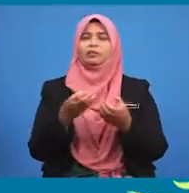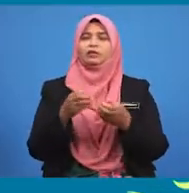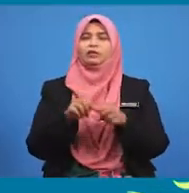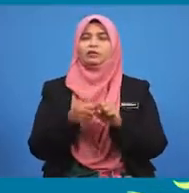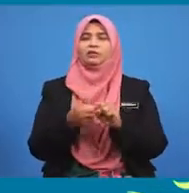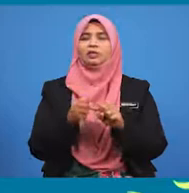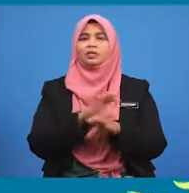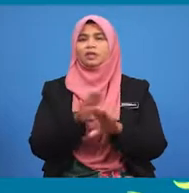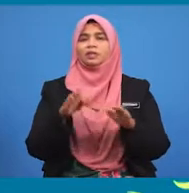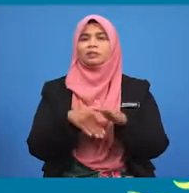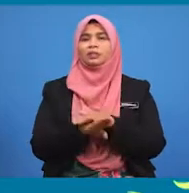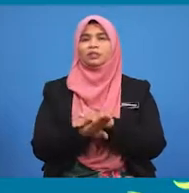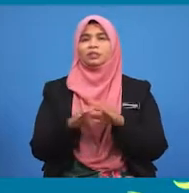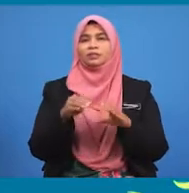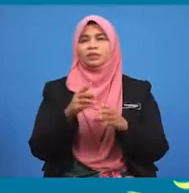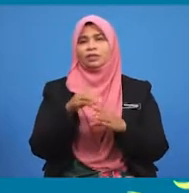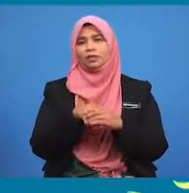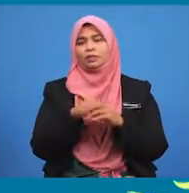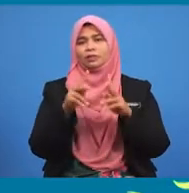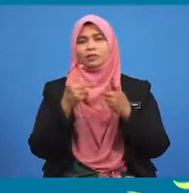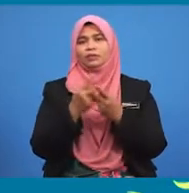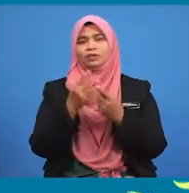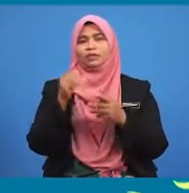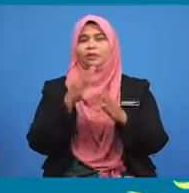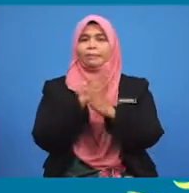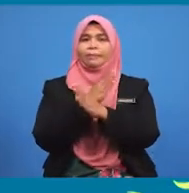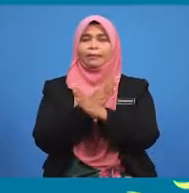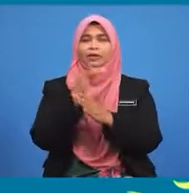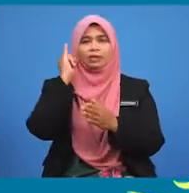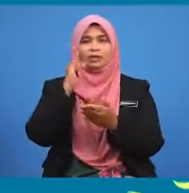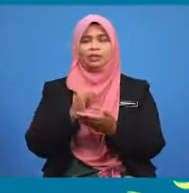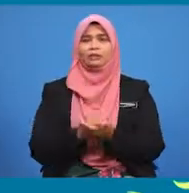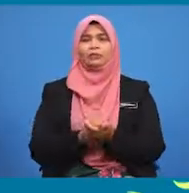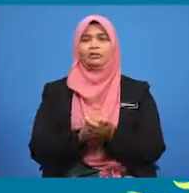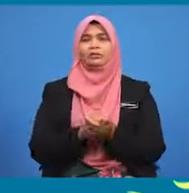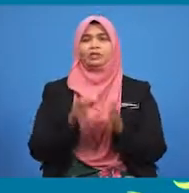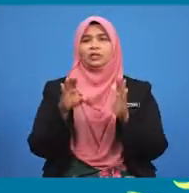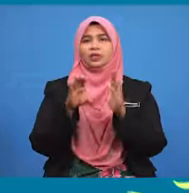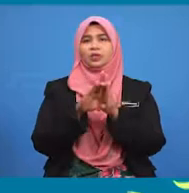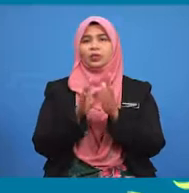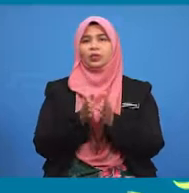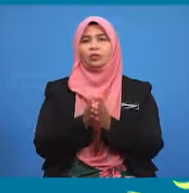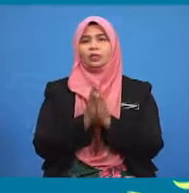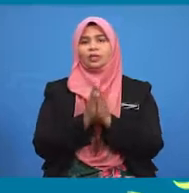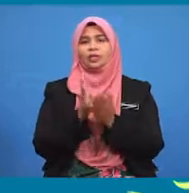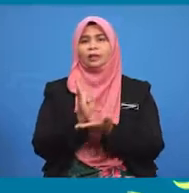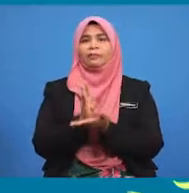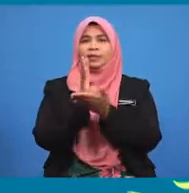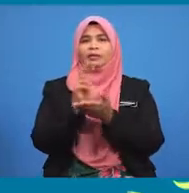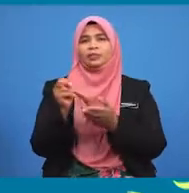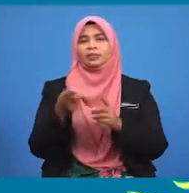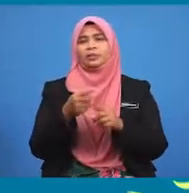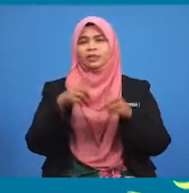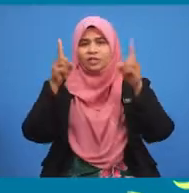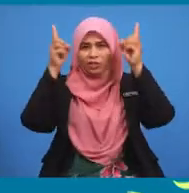kategori golongan yang terbatal iman. Contohnya, meminta bantuan daripada syaitan ataupun makhluk